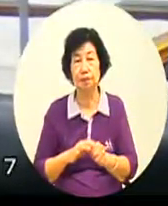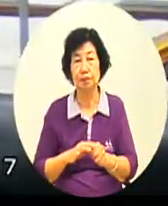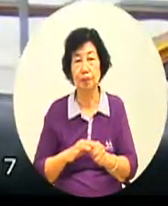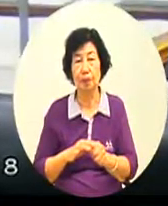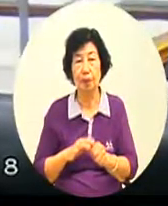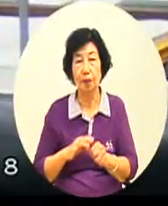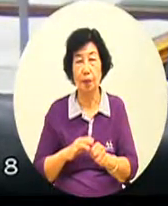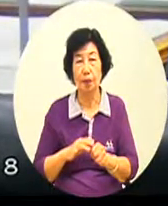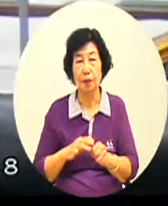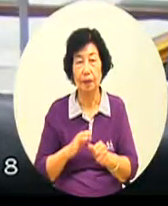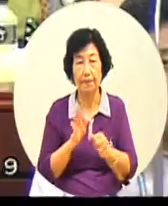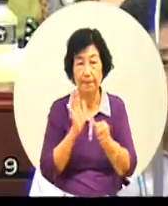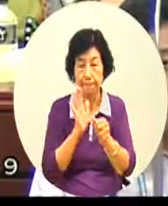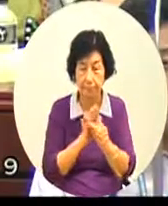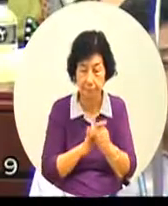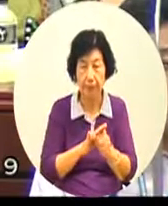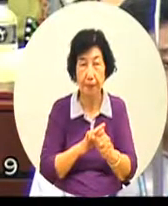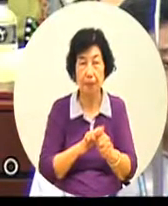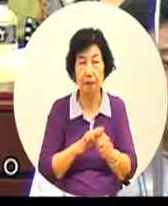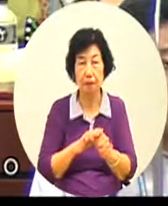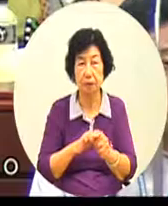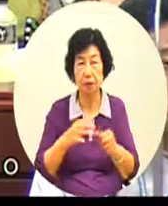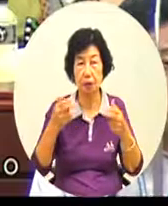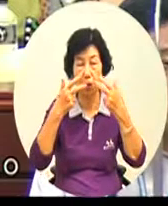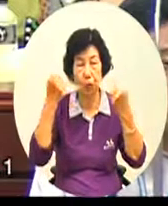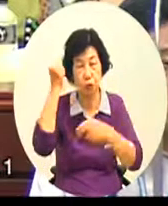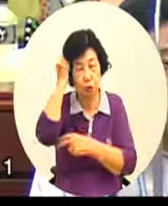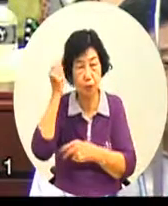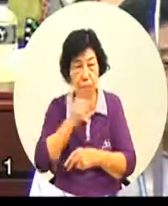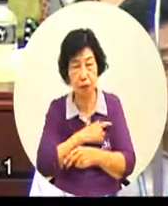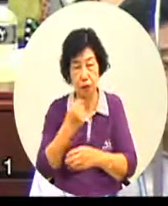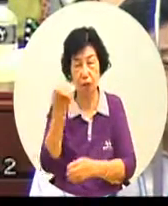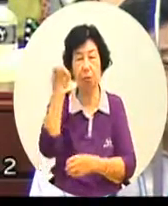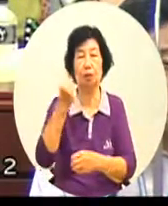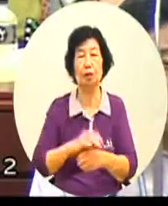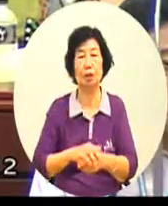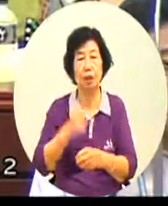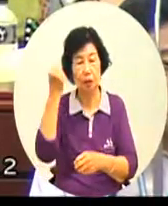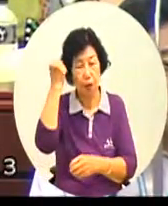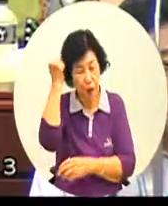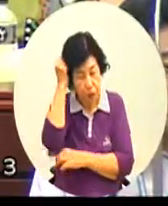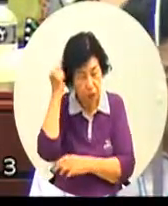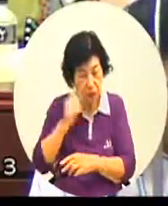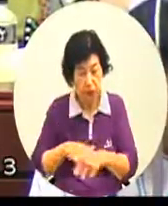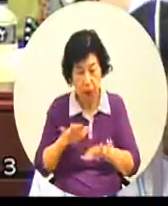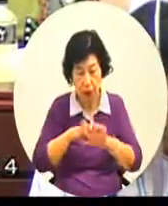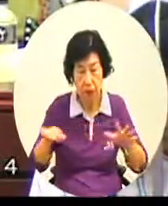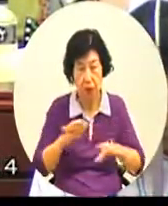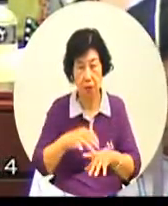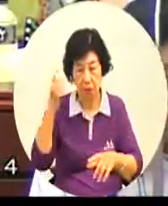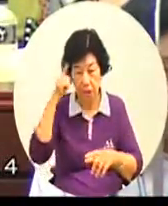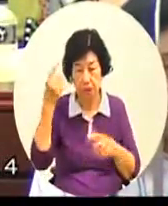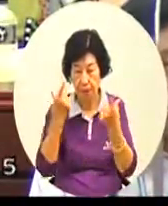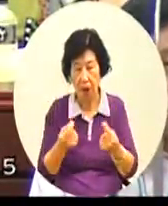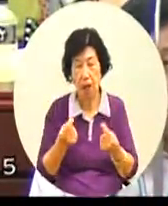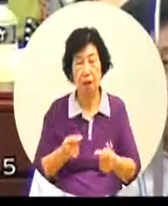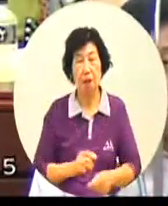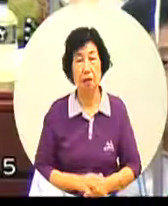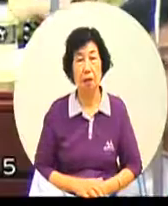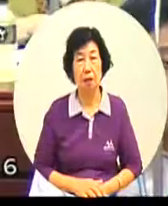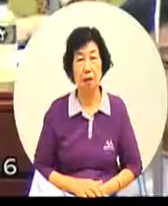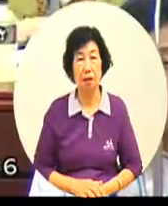益？ 他们的权利就是居住在安全安定的地方啊，所以我们去年有共识啊。 他们是 演啊，我大概跟